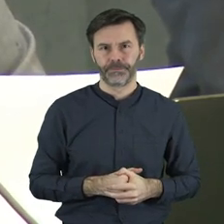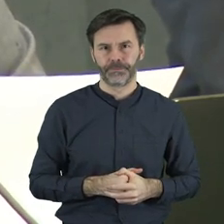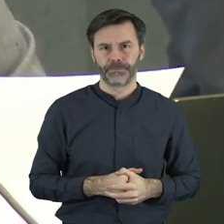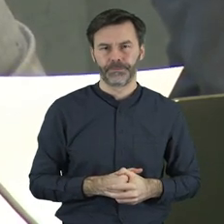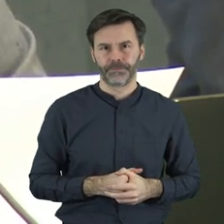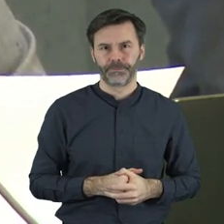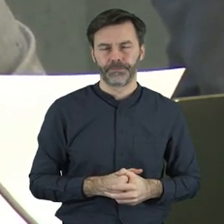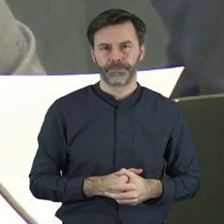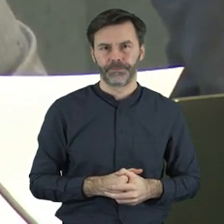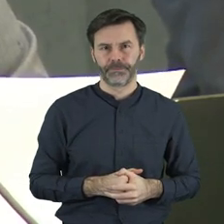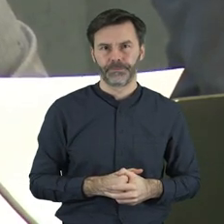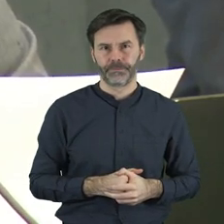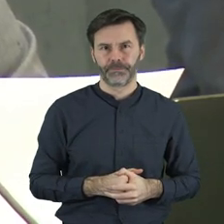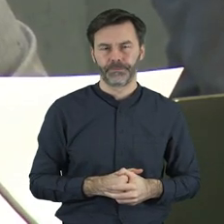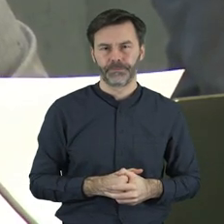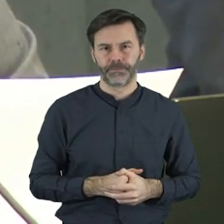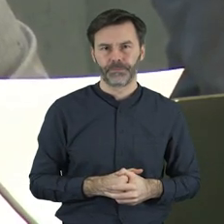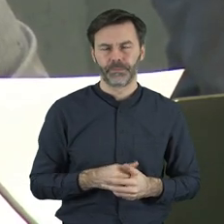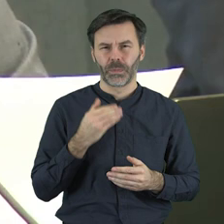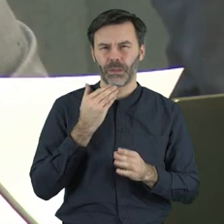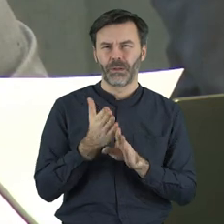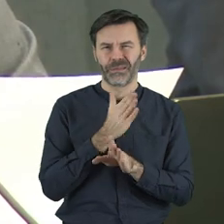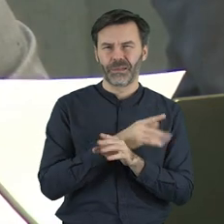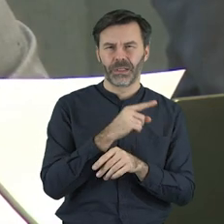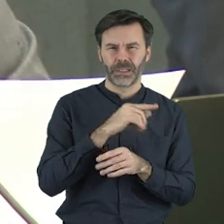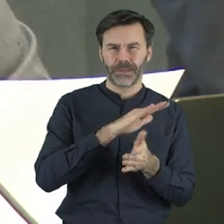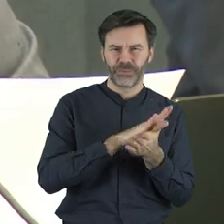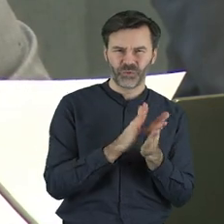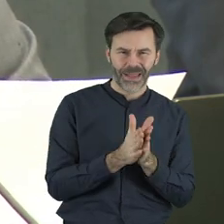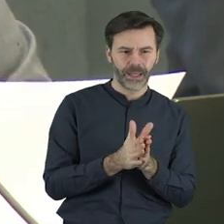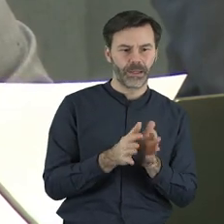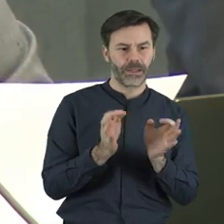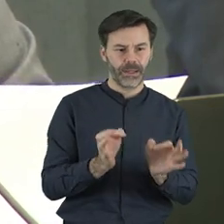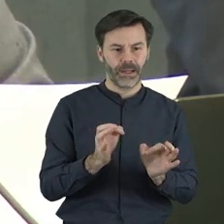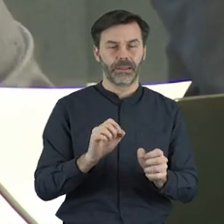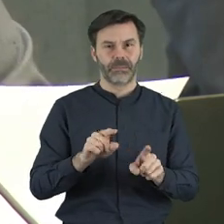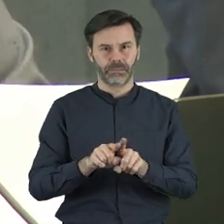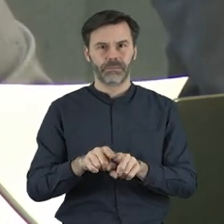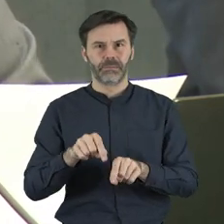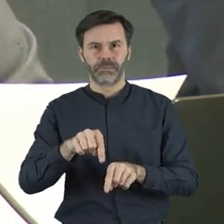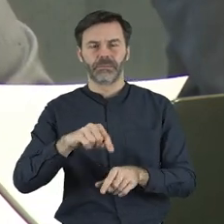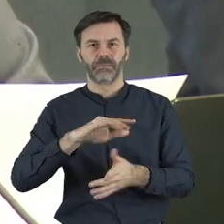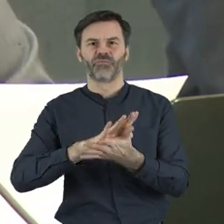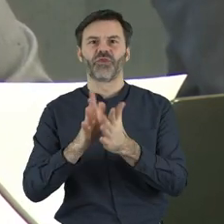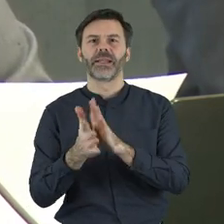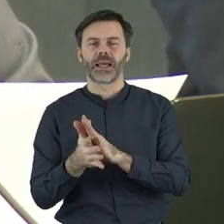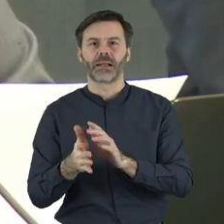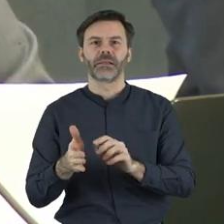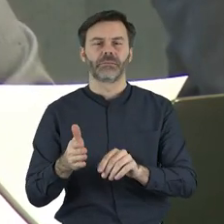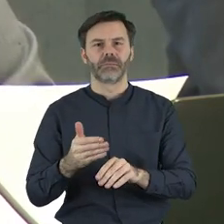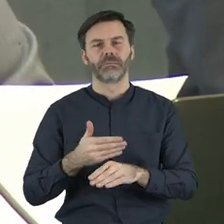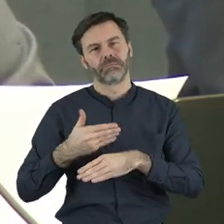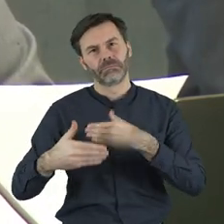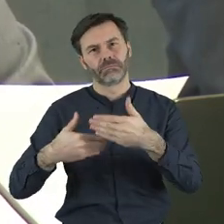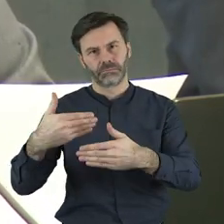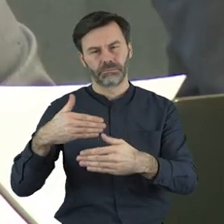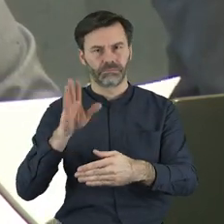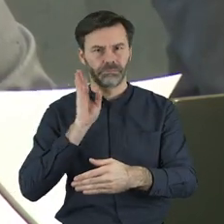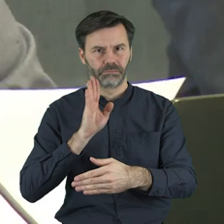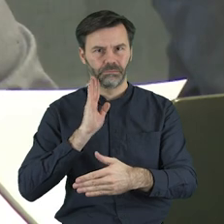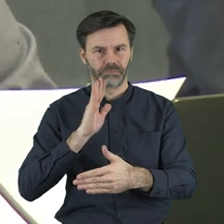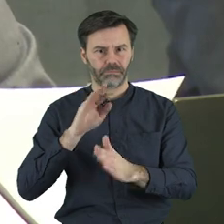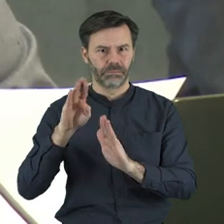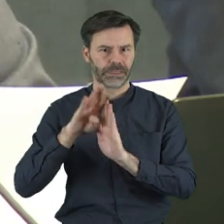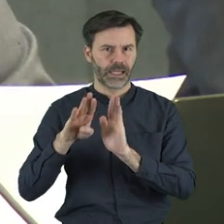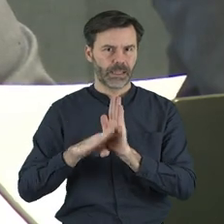obecnie trwający również, to są właśnie w tej formie przetargu. Także tak się przedstawia no,